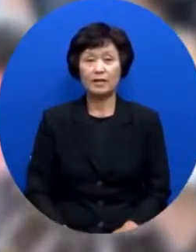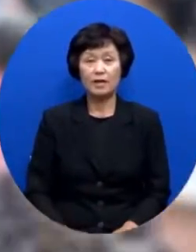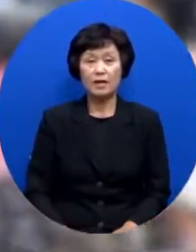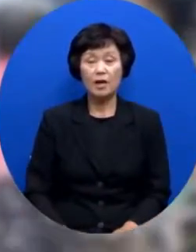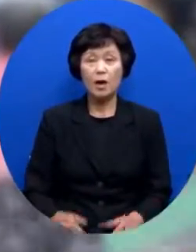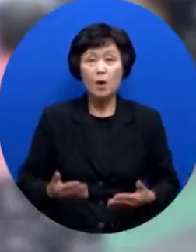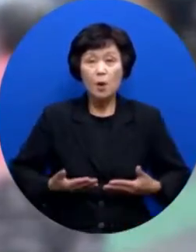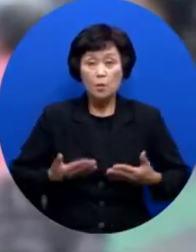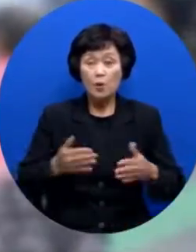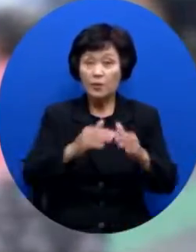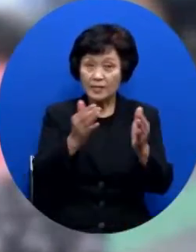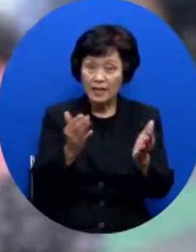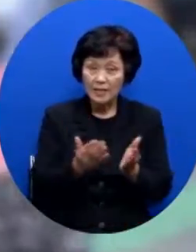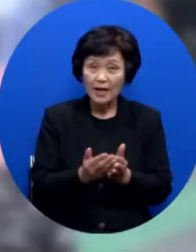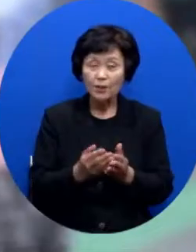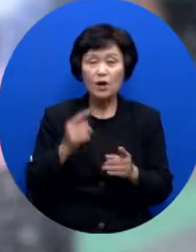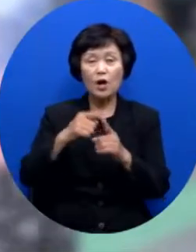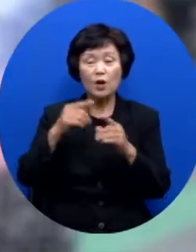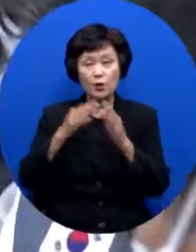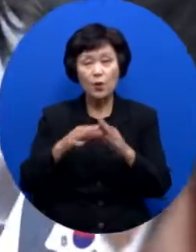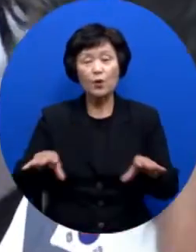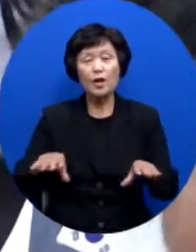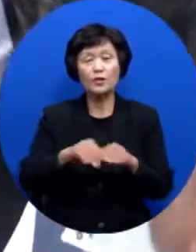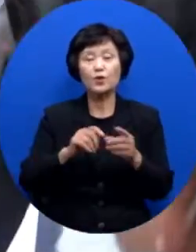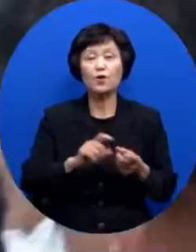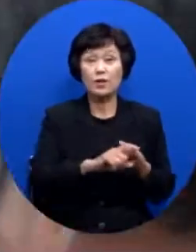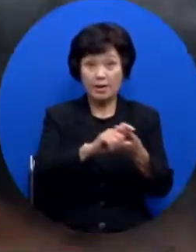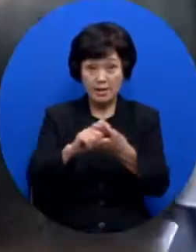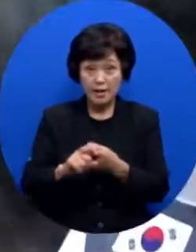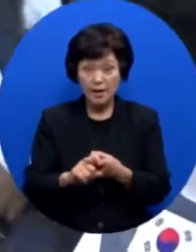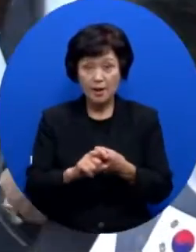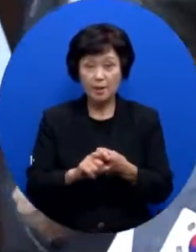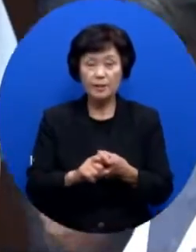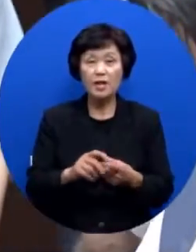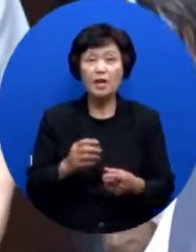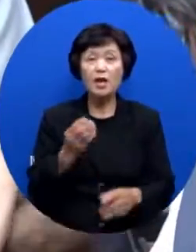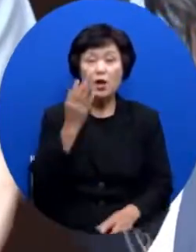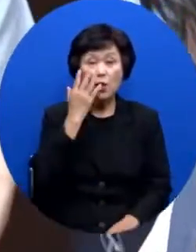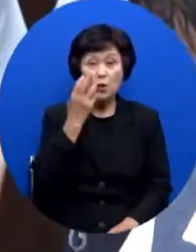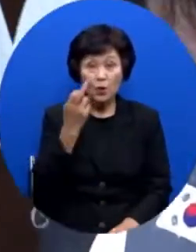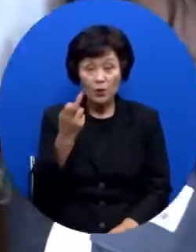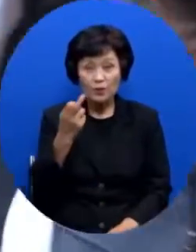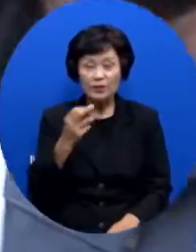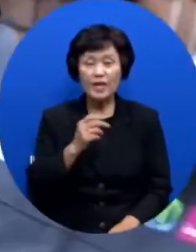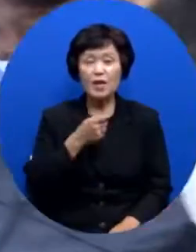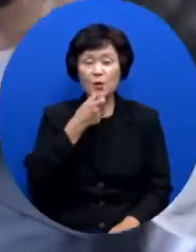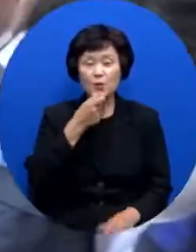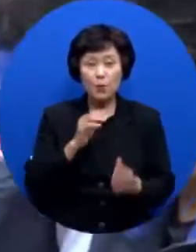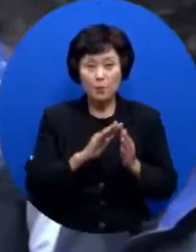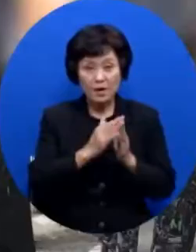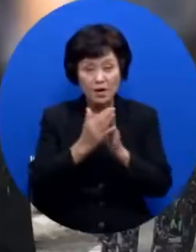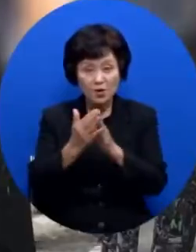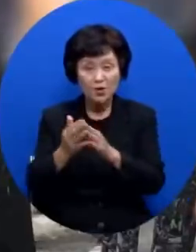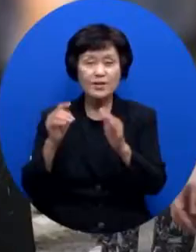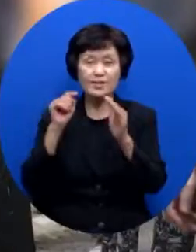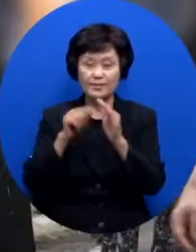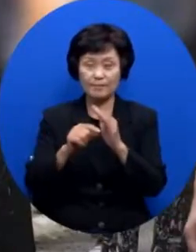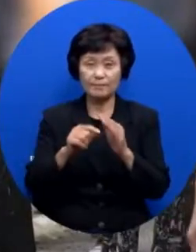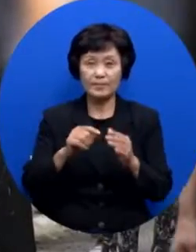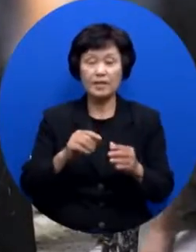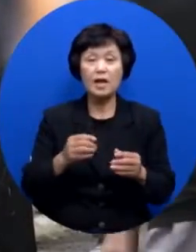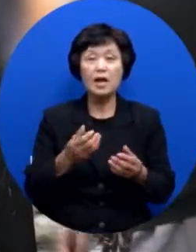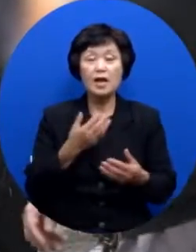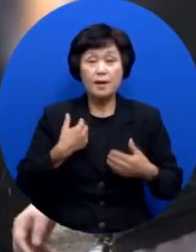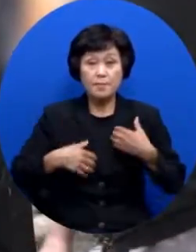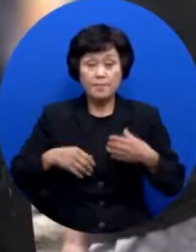한국교회 봉사단과 한국교회 총연합이 서울 용산구 동자동 쪽방촌을 찾았습니다. 추석